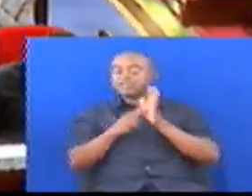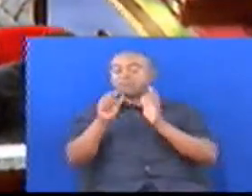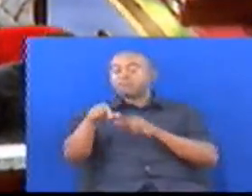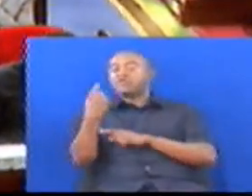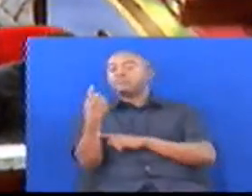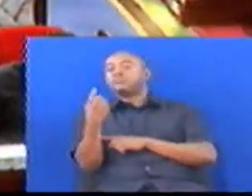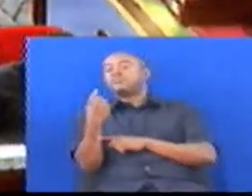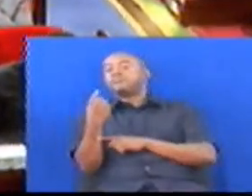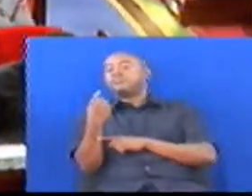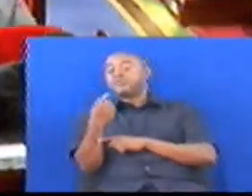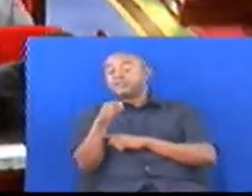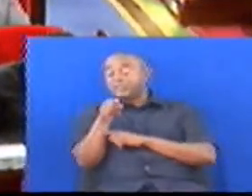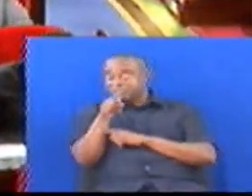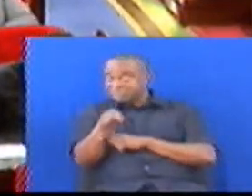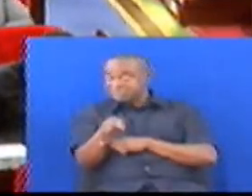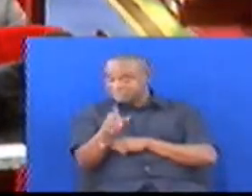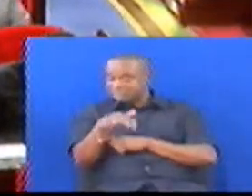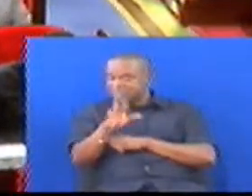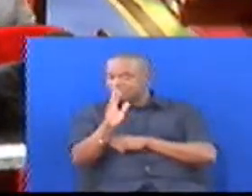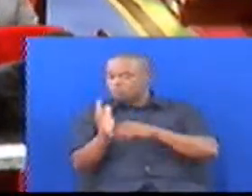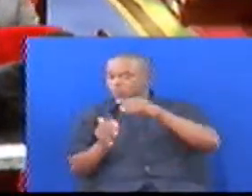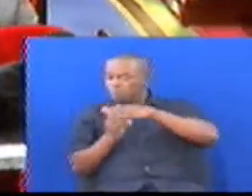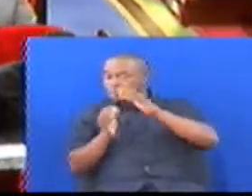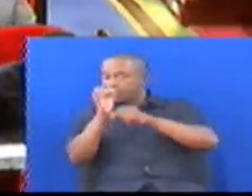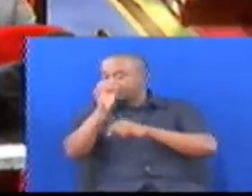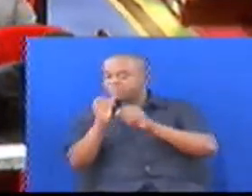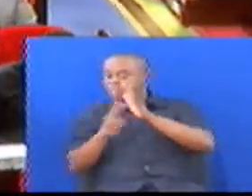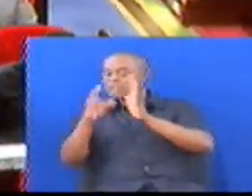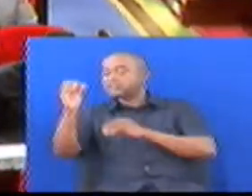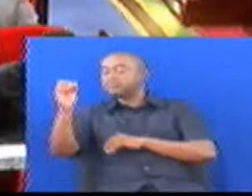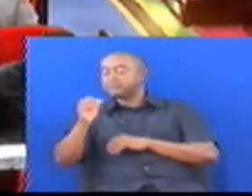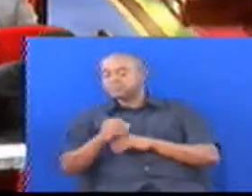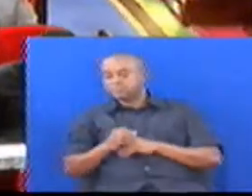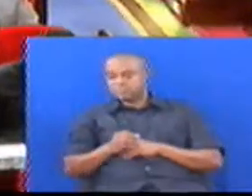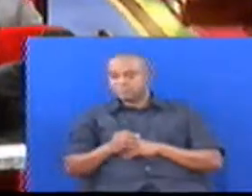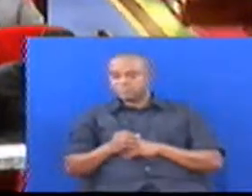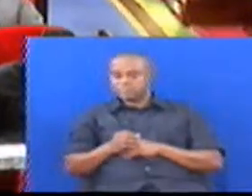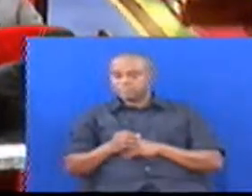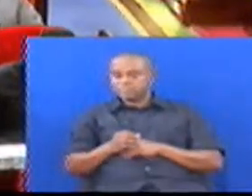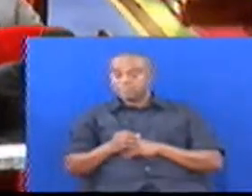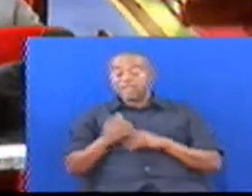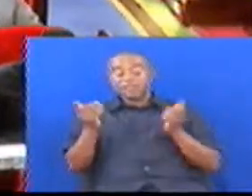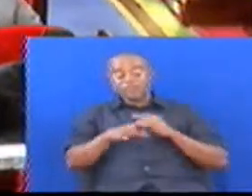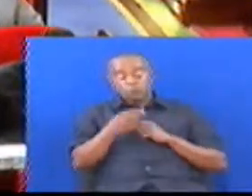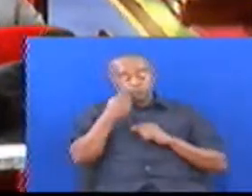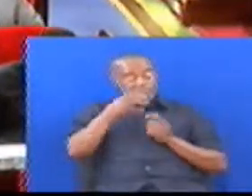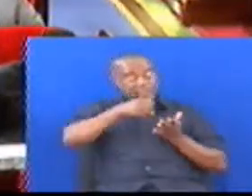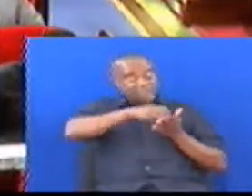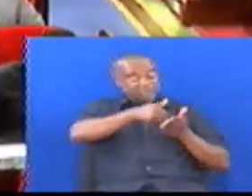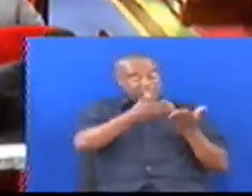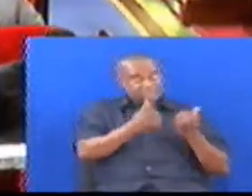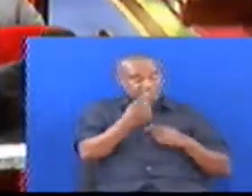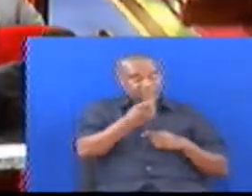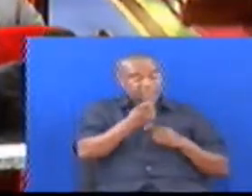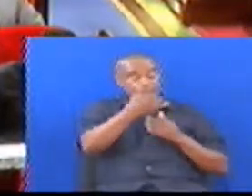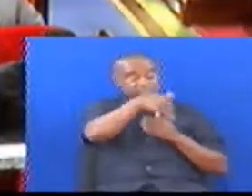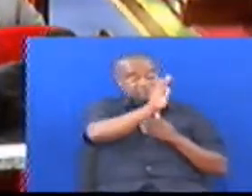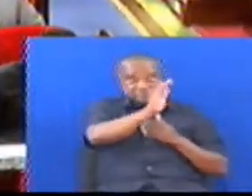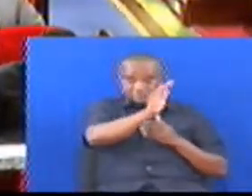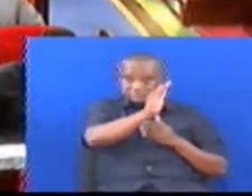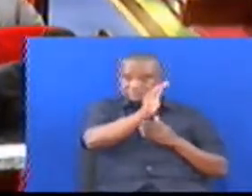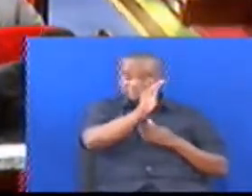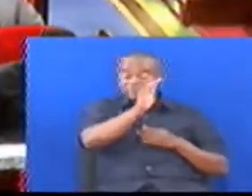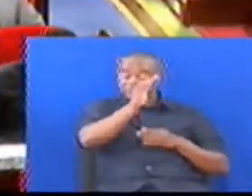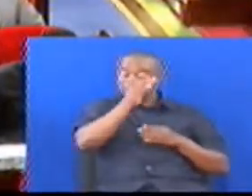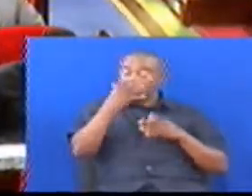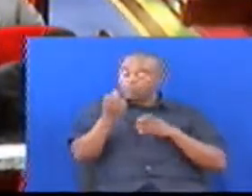27.1% ikilinganishwa na ukomo wa 70%. Uwiano wa thamani ya sasa ya deni la nje kwa pato